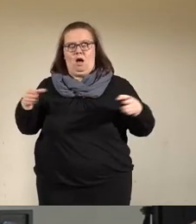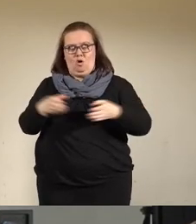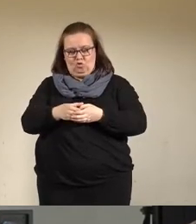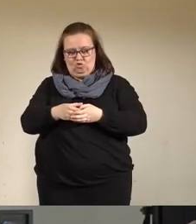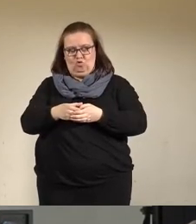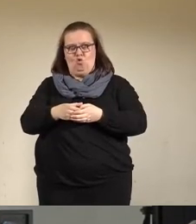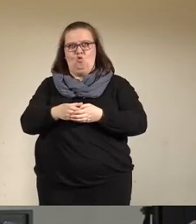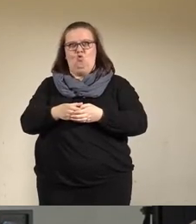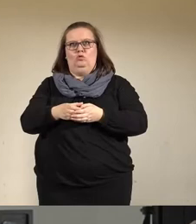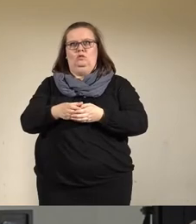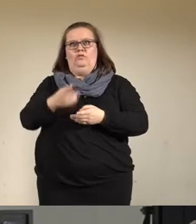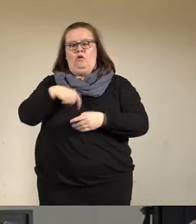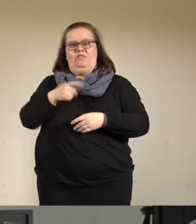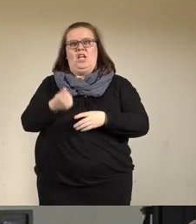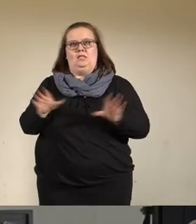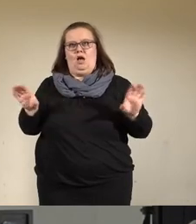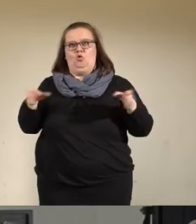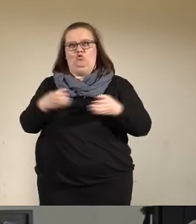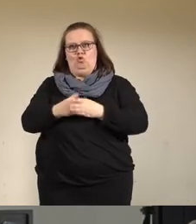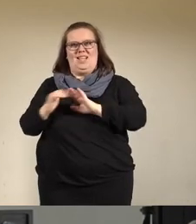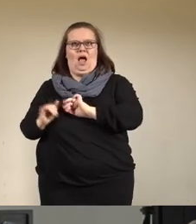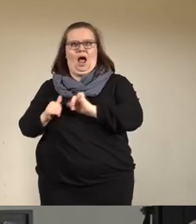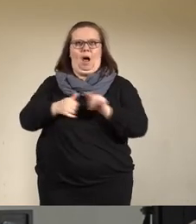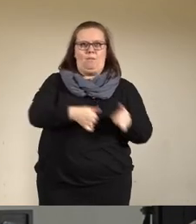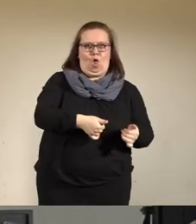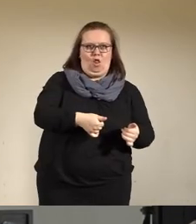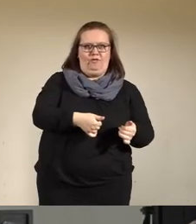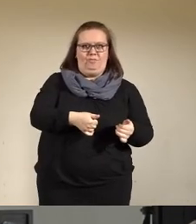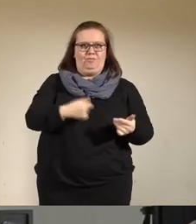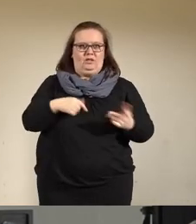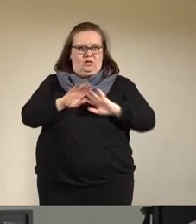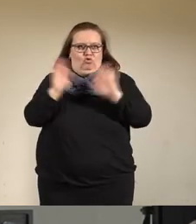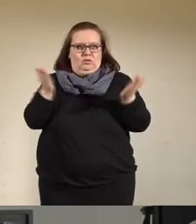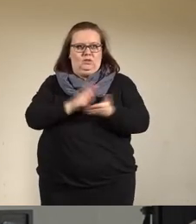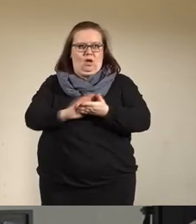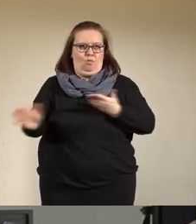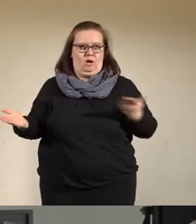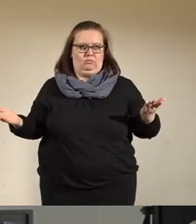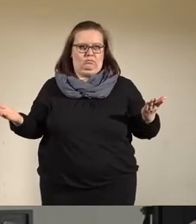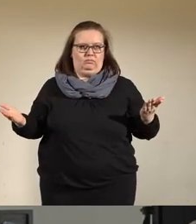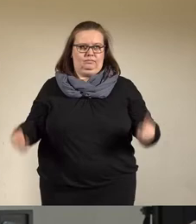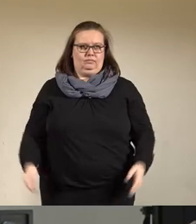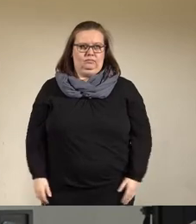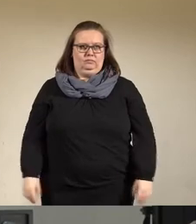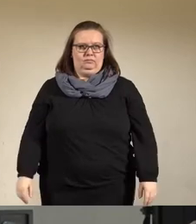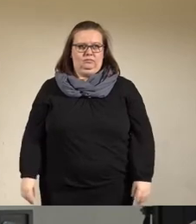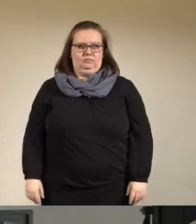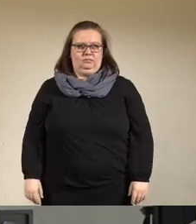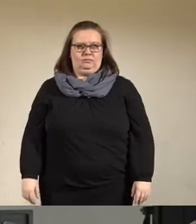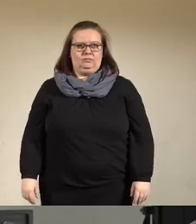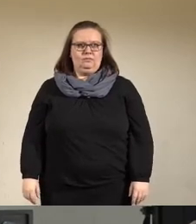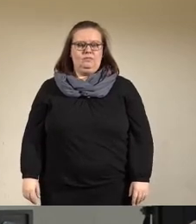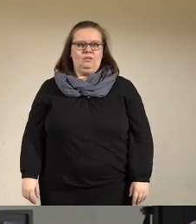Ausschusses, des Finanzausschusses, abgeholfen ist. So, dann hätten wir es nämlich halbwegs klar.